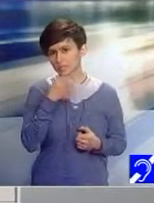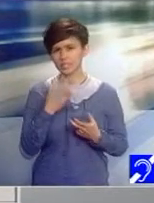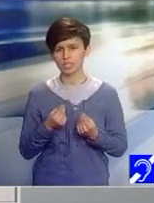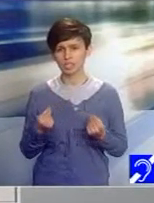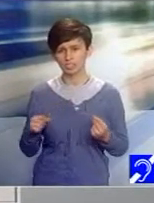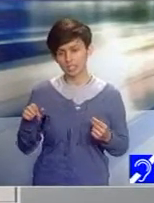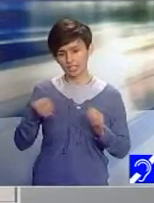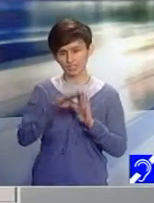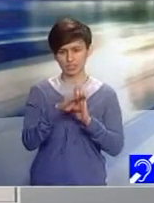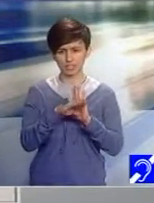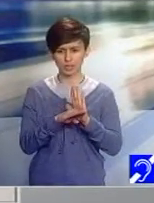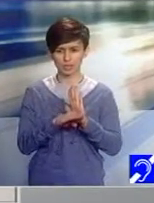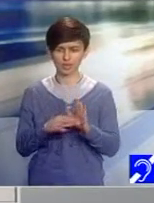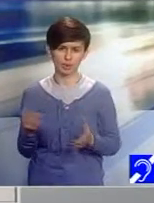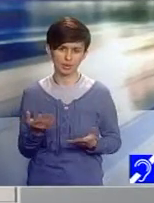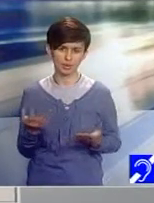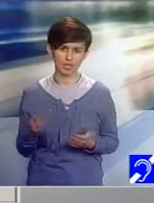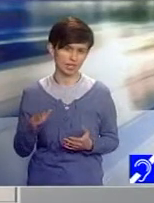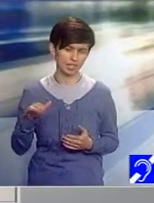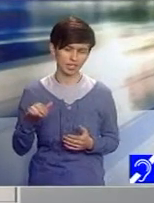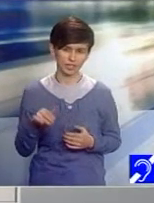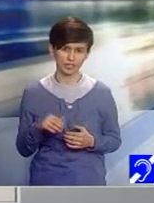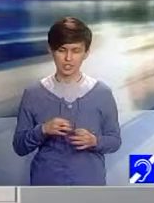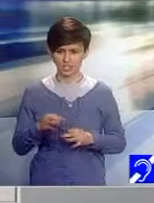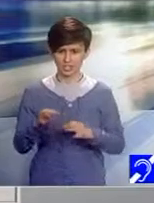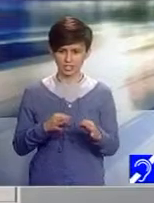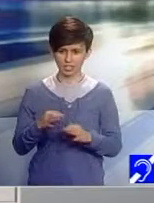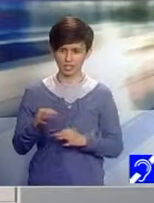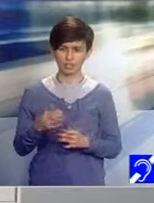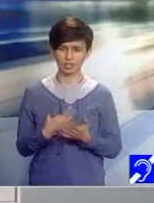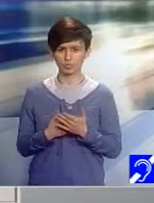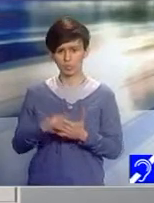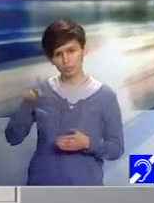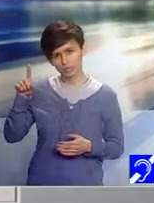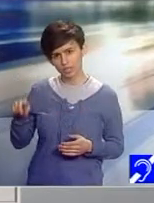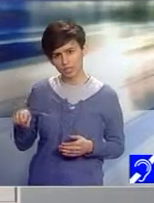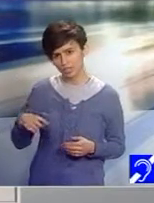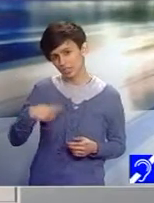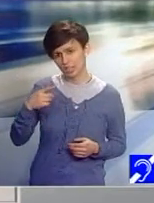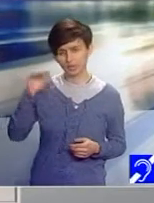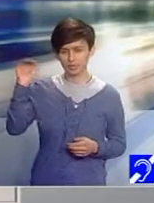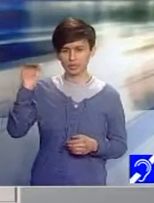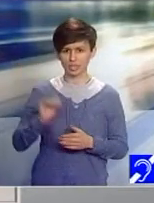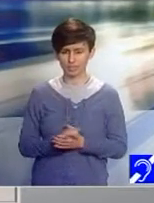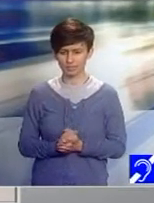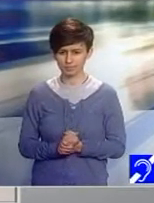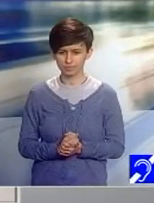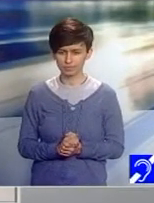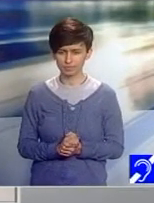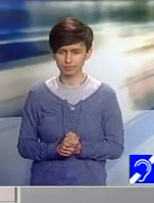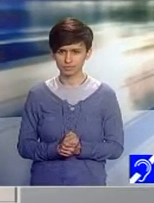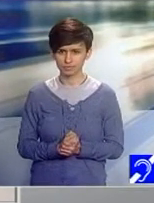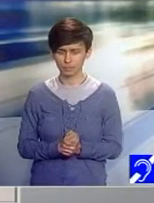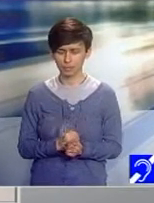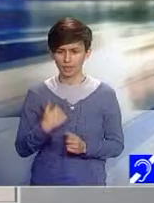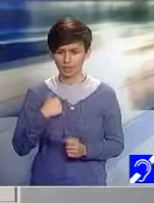acest program pe care îl aveți în plan pentru lunile următoare. Atâta pot